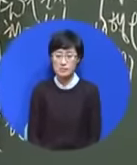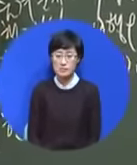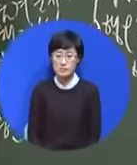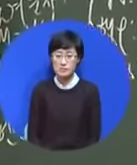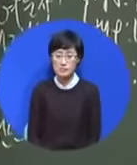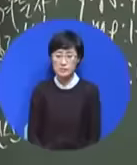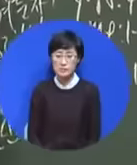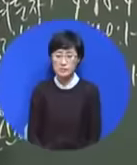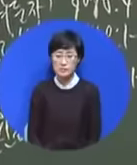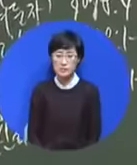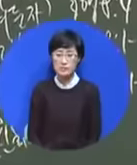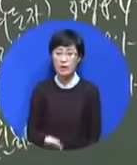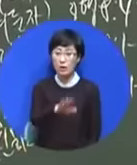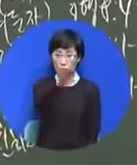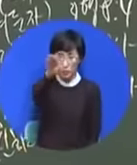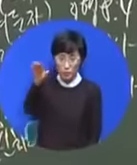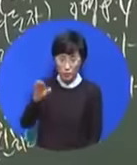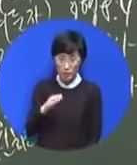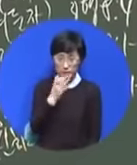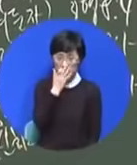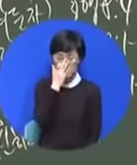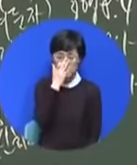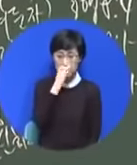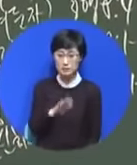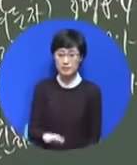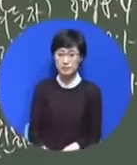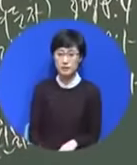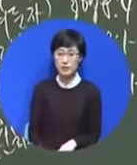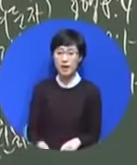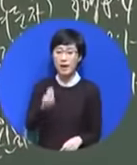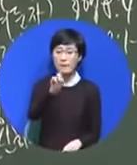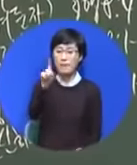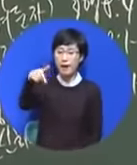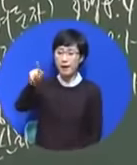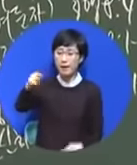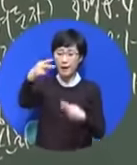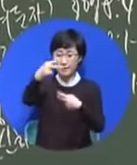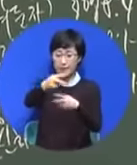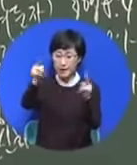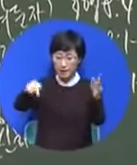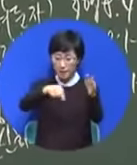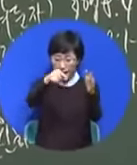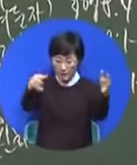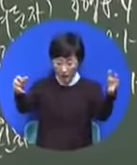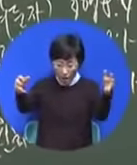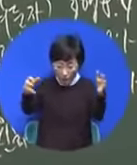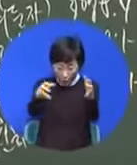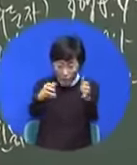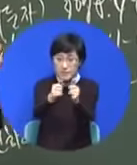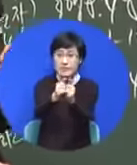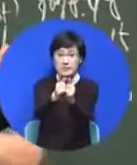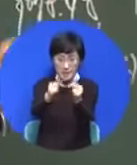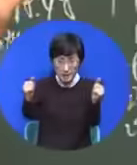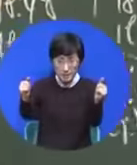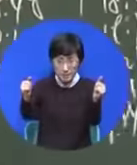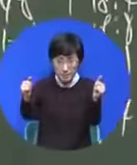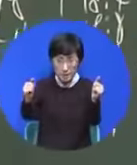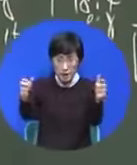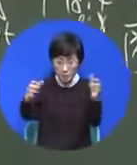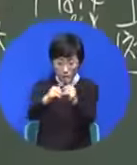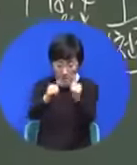여기에이이 현장에 있었던가 사람 가운데 대표적 인물 한번 뽑아라 이렇게 하면요